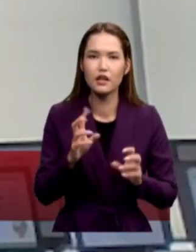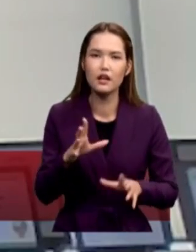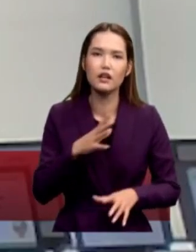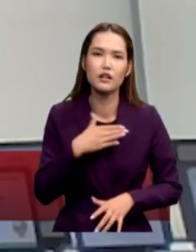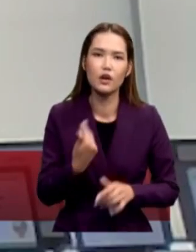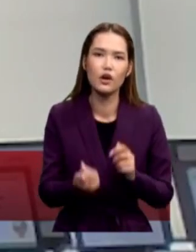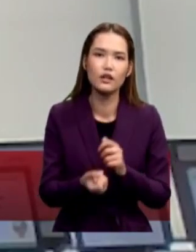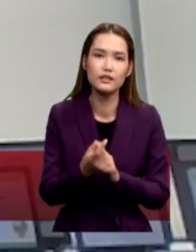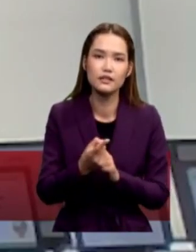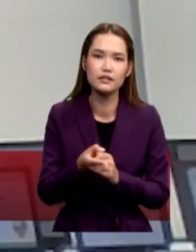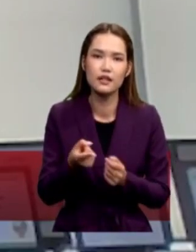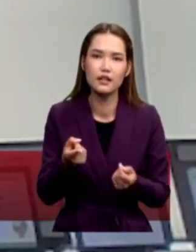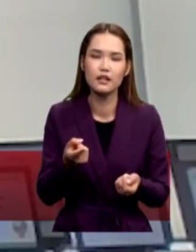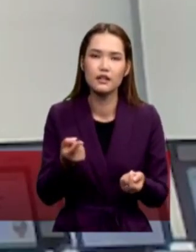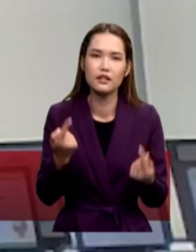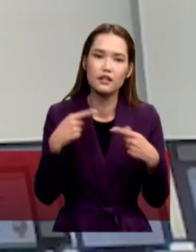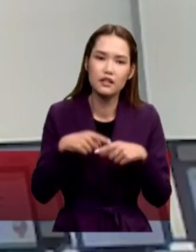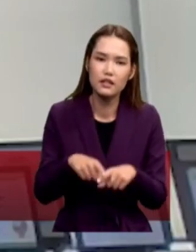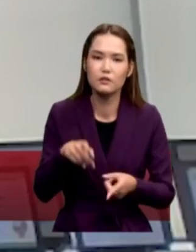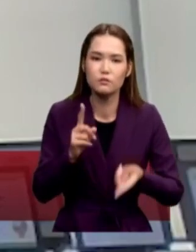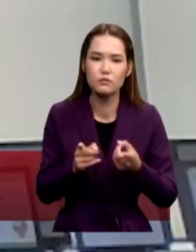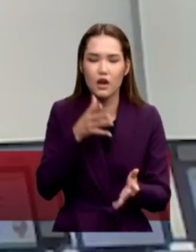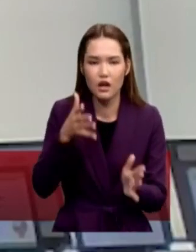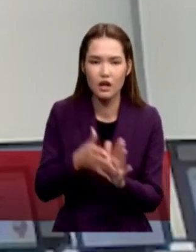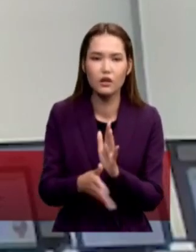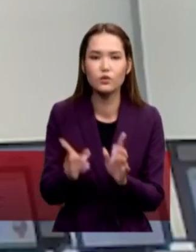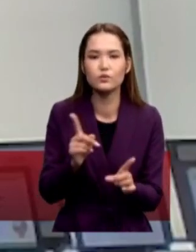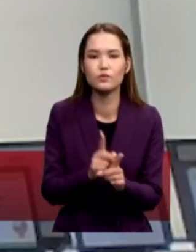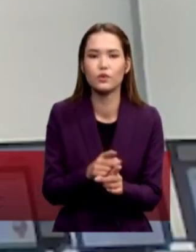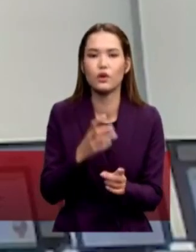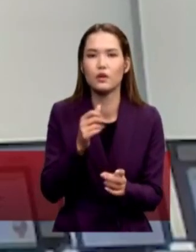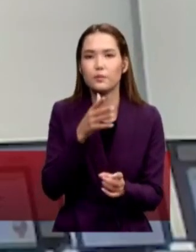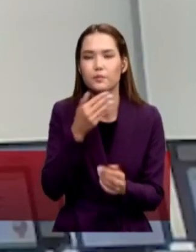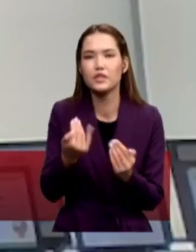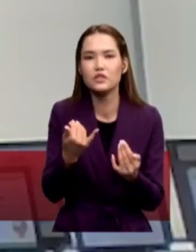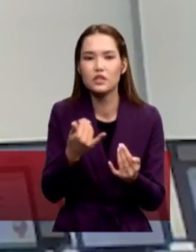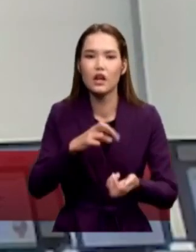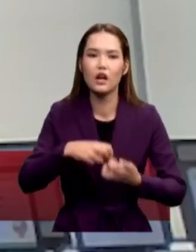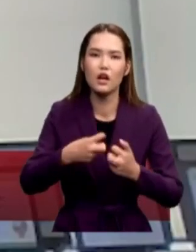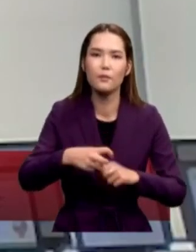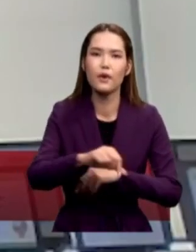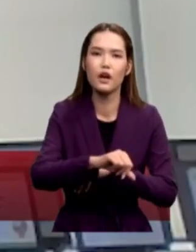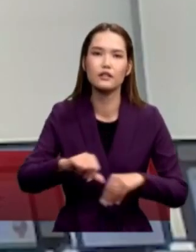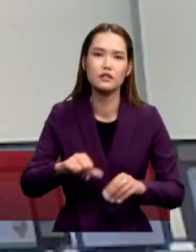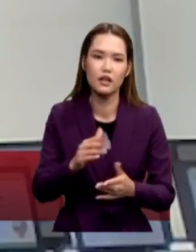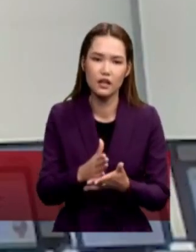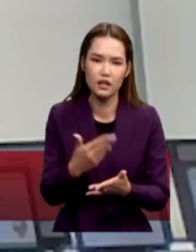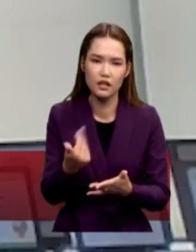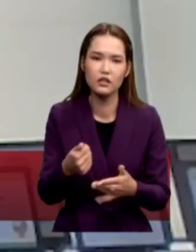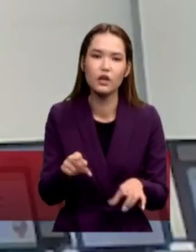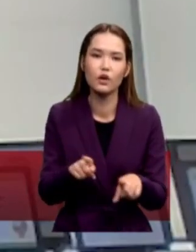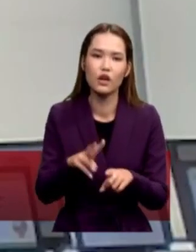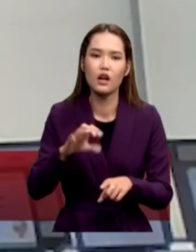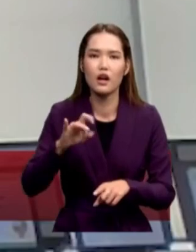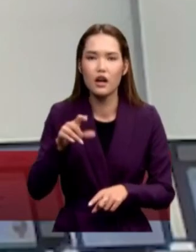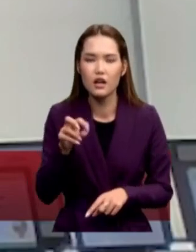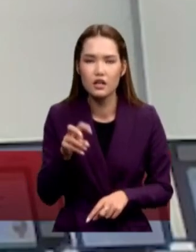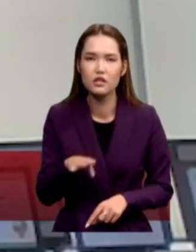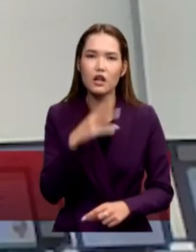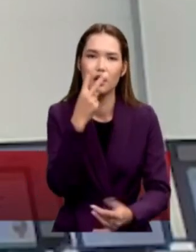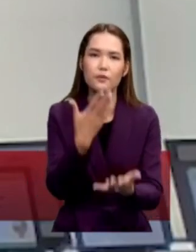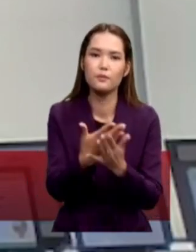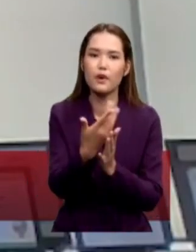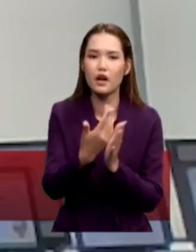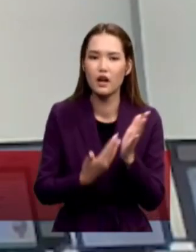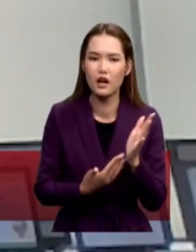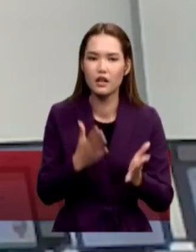он приведет к тому, что и в августе, как вы знаете, текущие проблемы, есть перебои, и это также скажется и на показатели